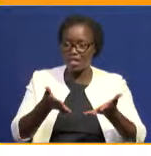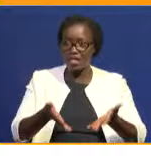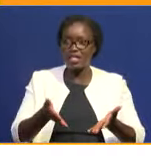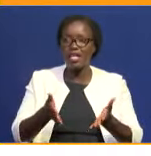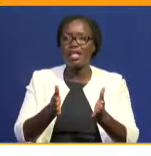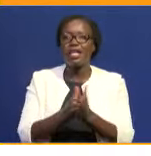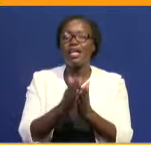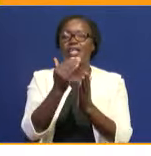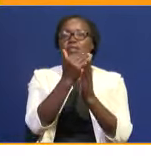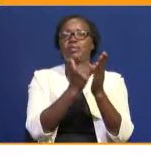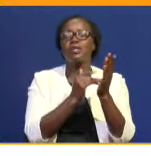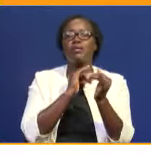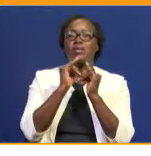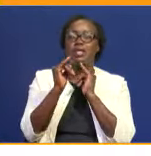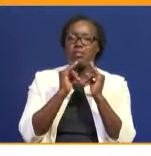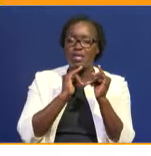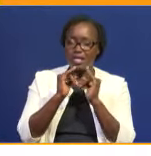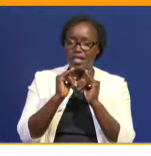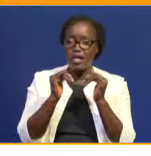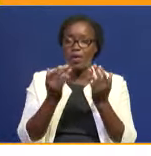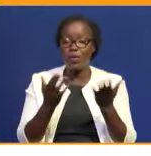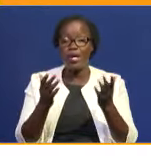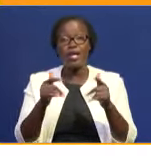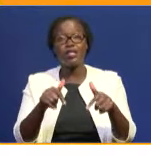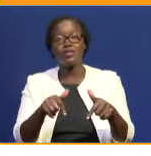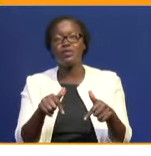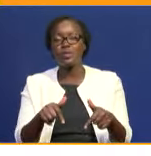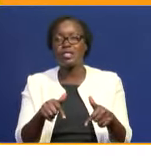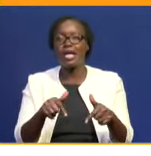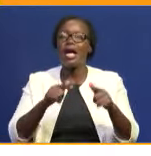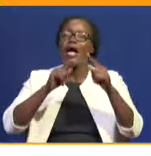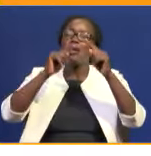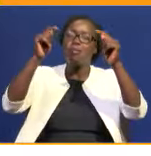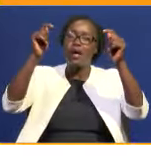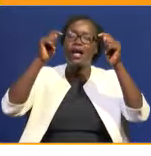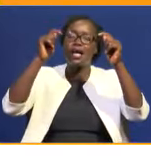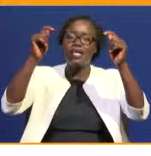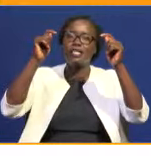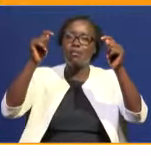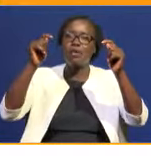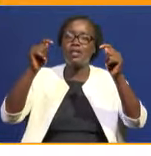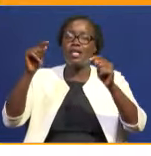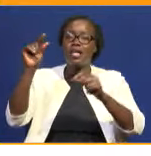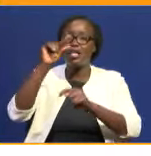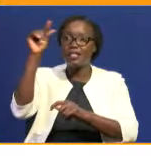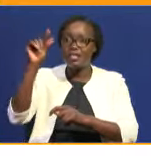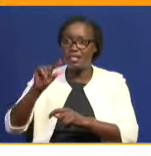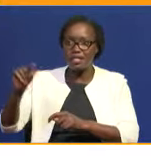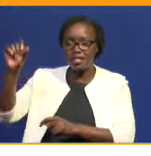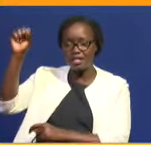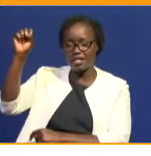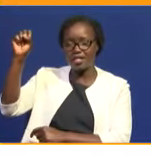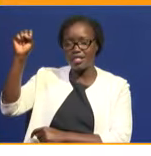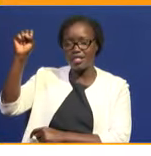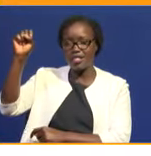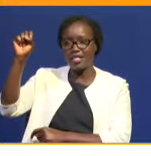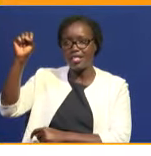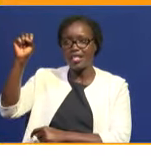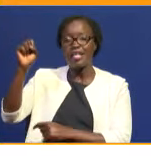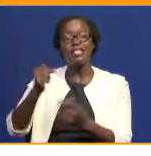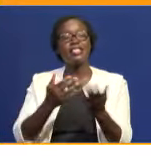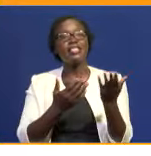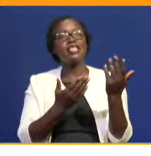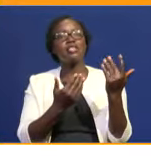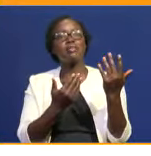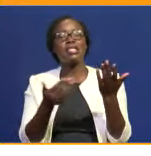kwenye kipindi cha Tamrini, ambapo siku ya leo maandamano ya kizazi cha vijana inatarajiwa